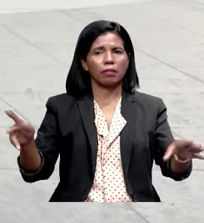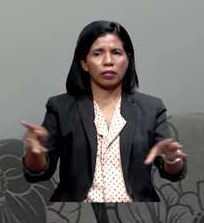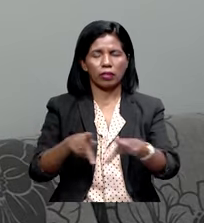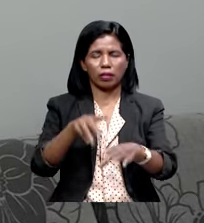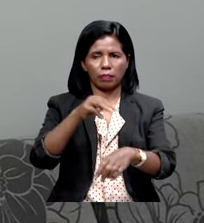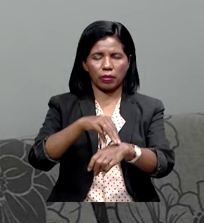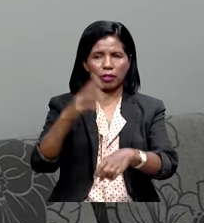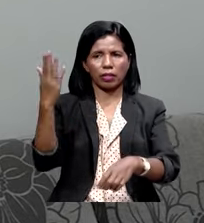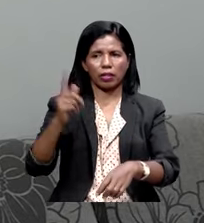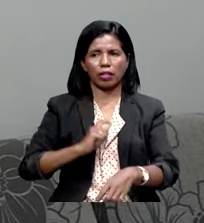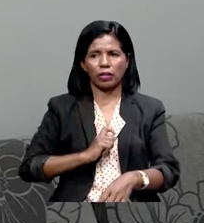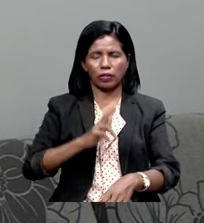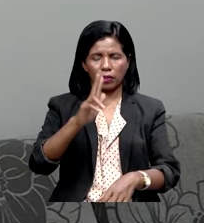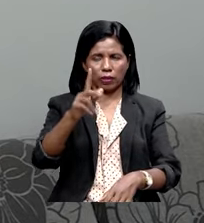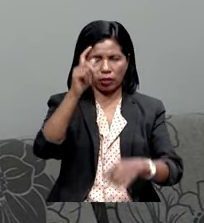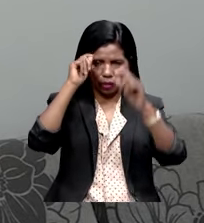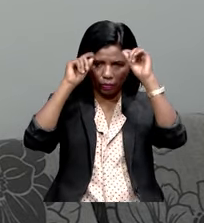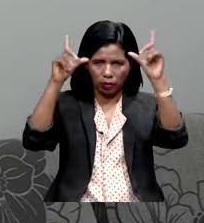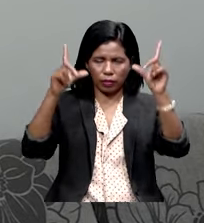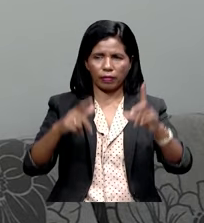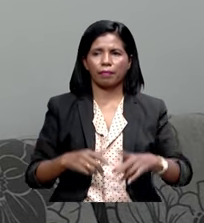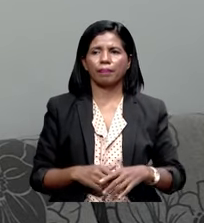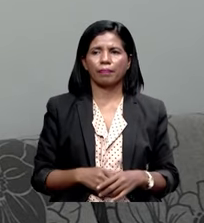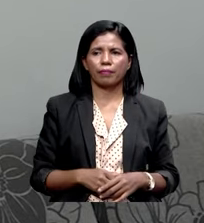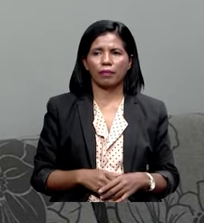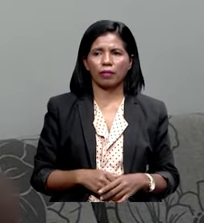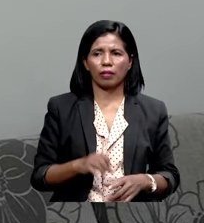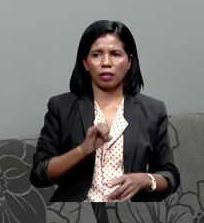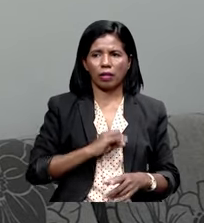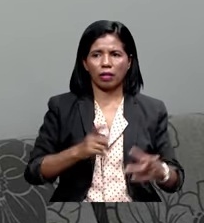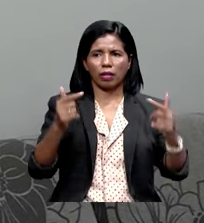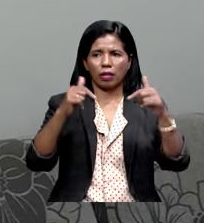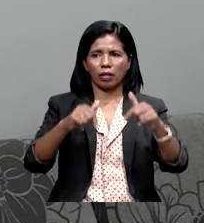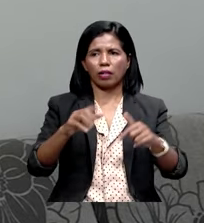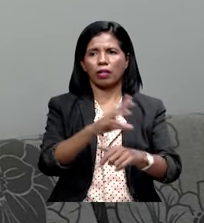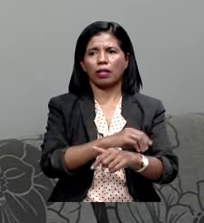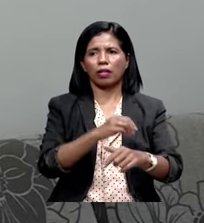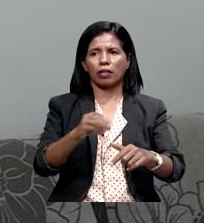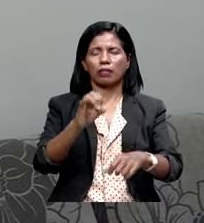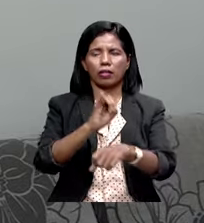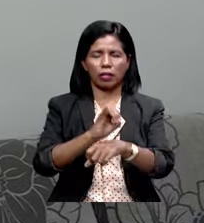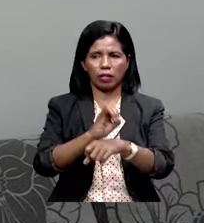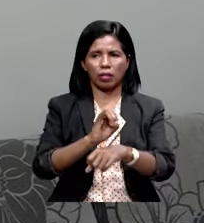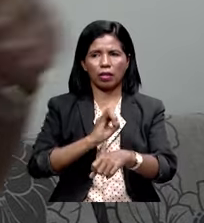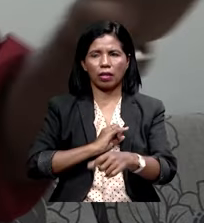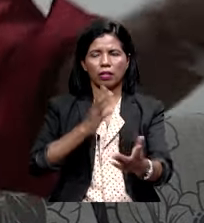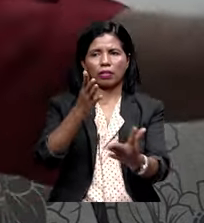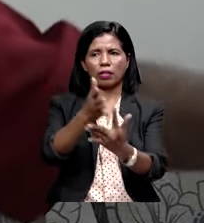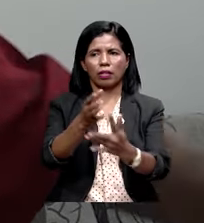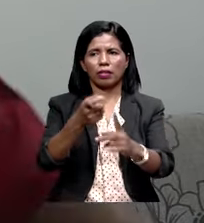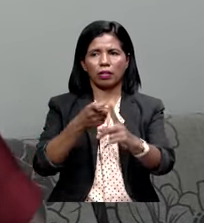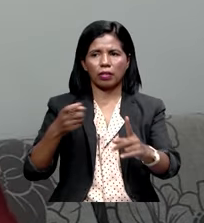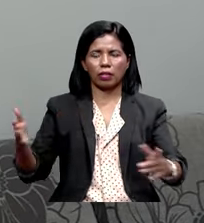artis timold orang Protestan saya masuk tapi saya bukan utusan resmi gereja saya masuk dari segi